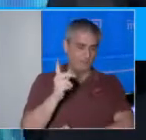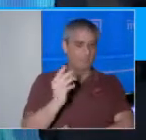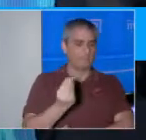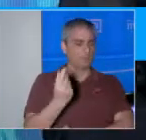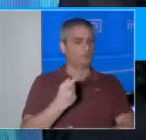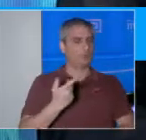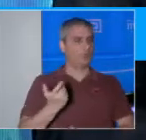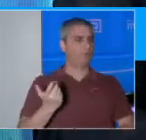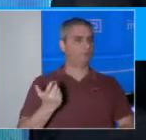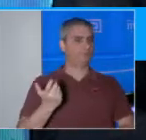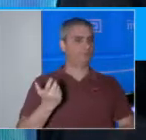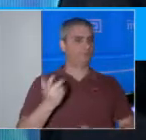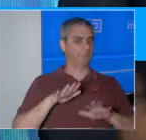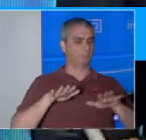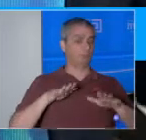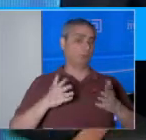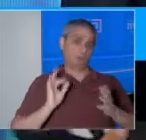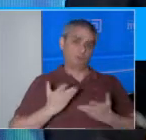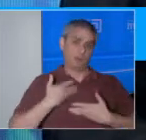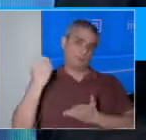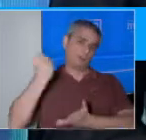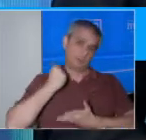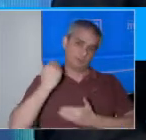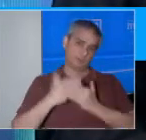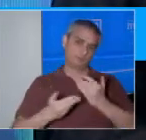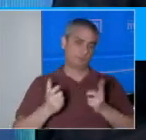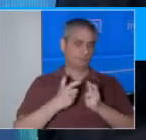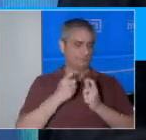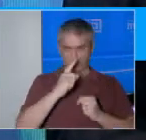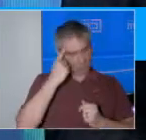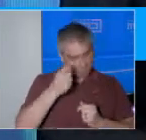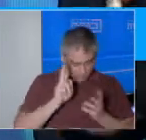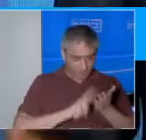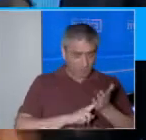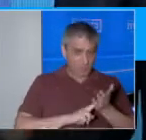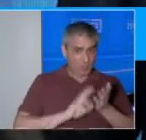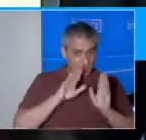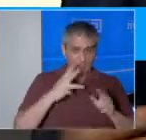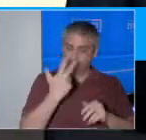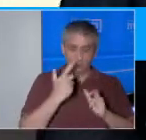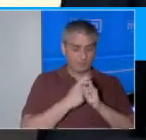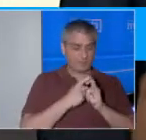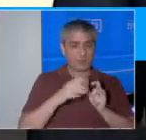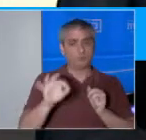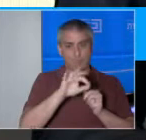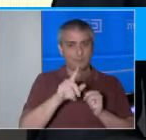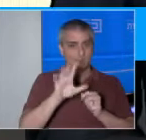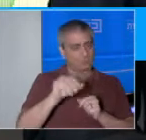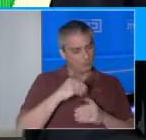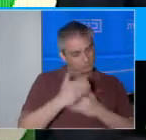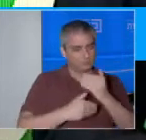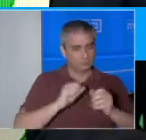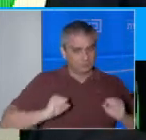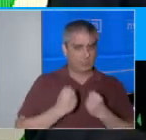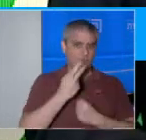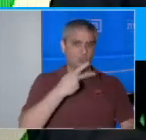במישהו לממשלה, כדי לקבל תקציבים בסופו של דבר למגזר. אתה לא חושב שזה נכון שגם שלוש המפלגות שלכם ייקחו צעד